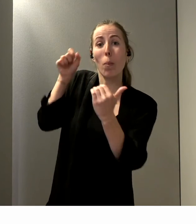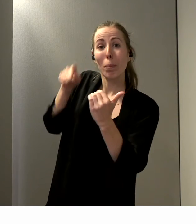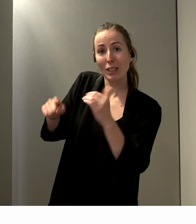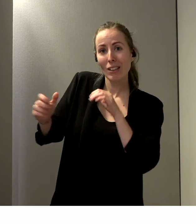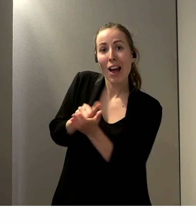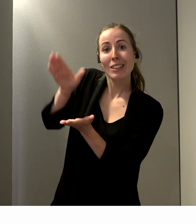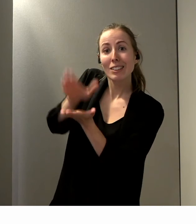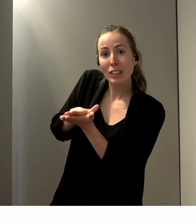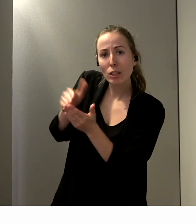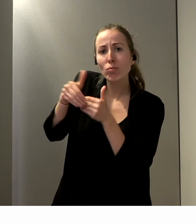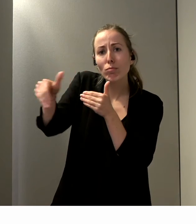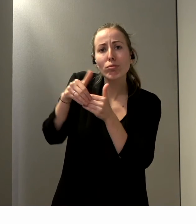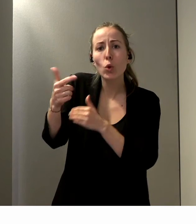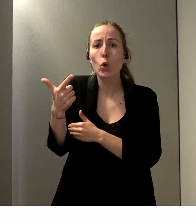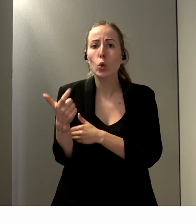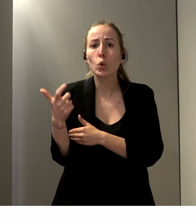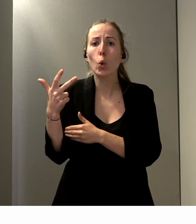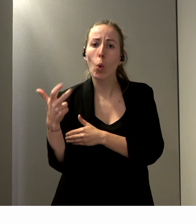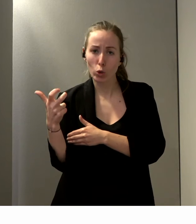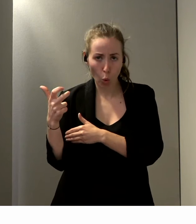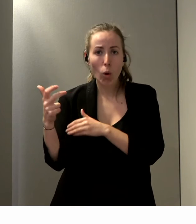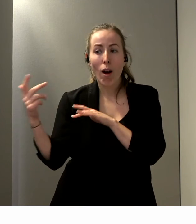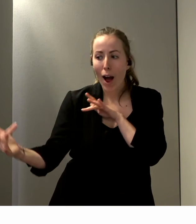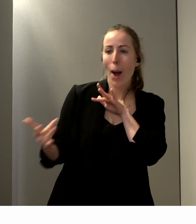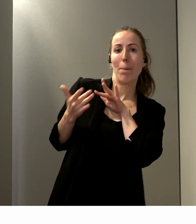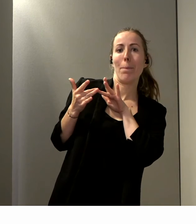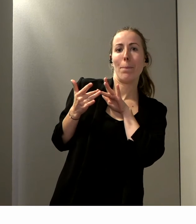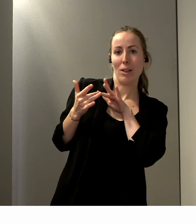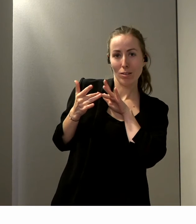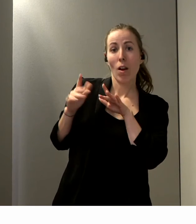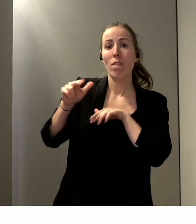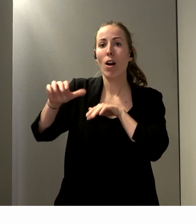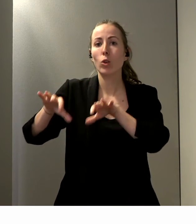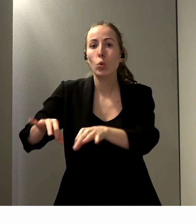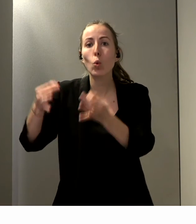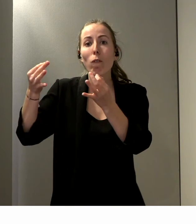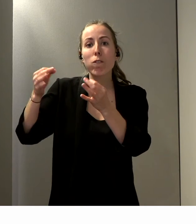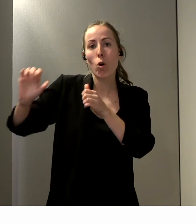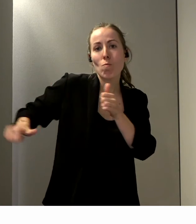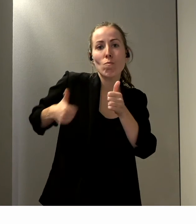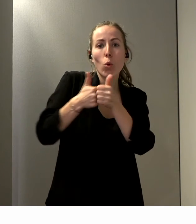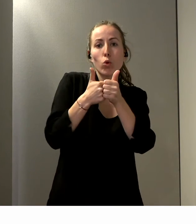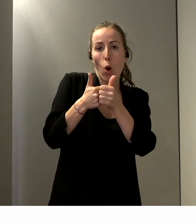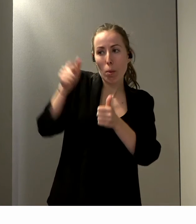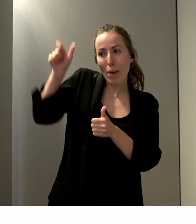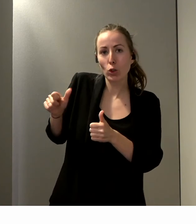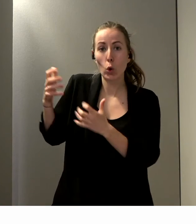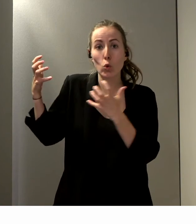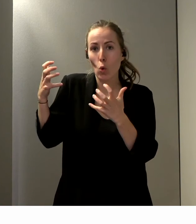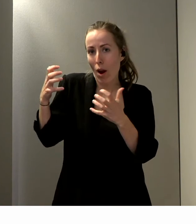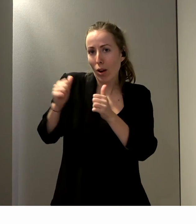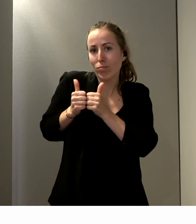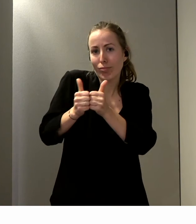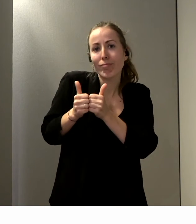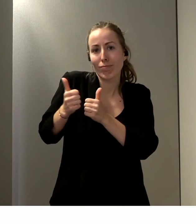recontacté dans les 2 à 3 jours qui suivent, et on va vous trouver le mentor qui aspire à pouvoir faire un